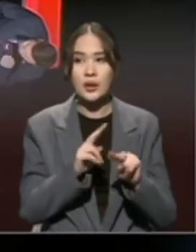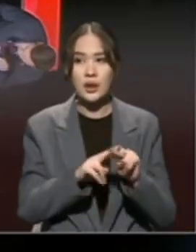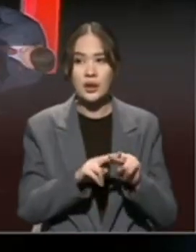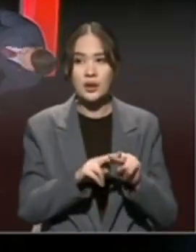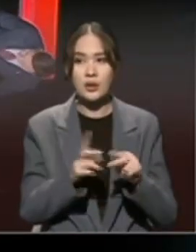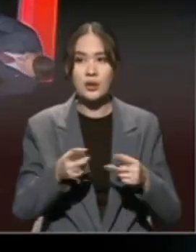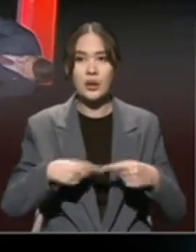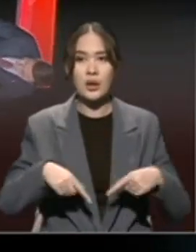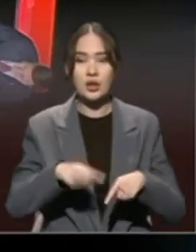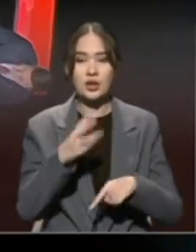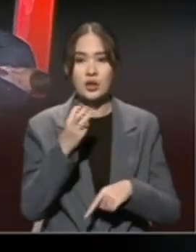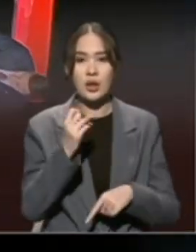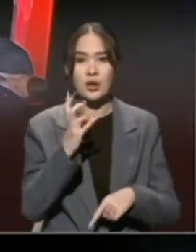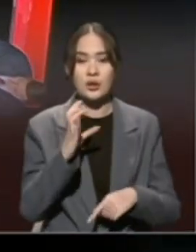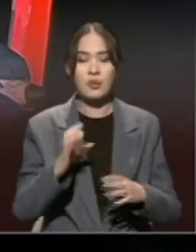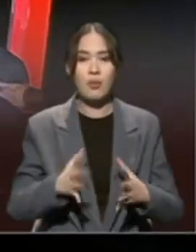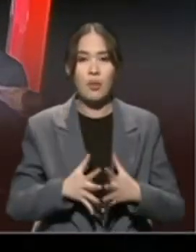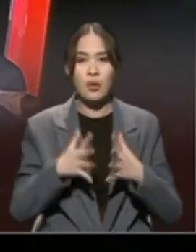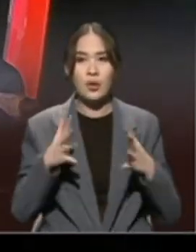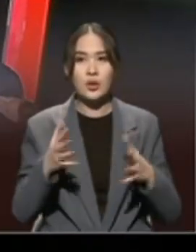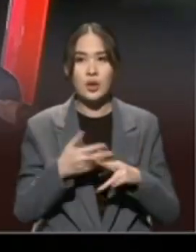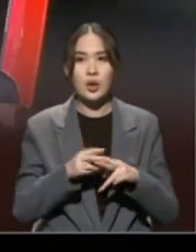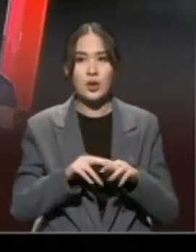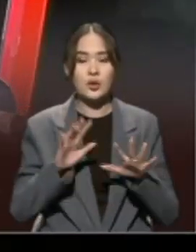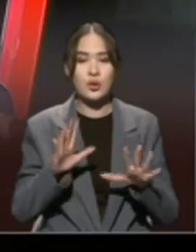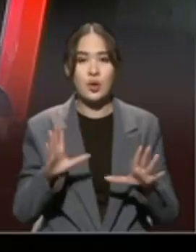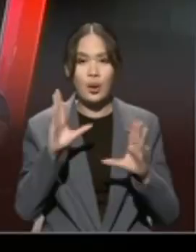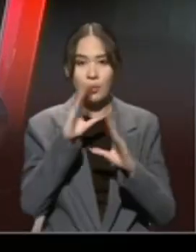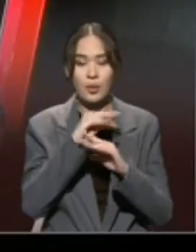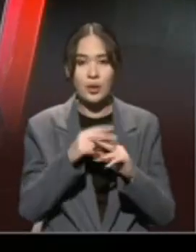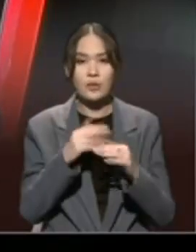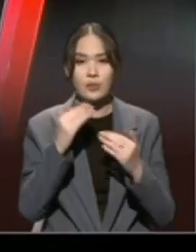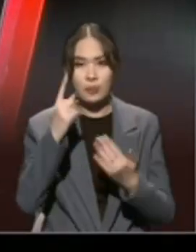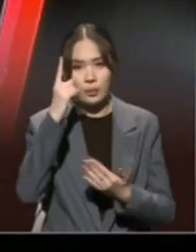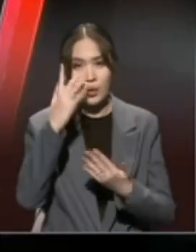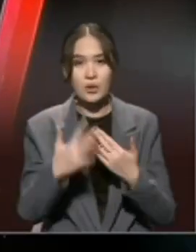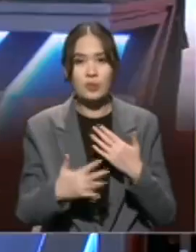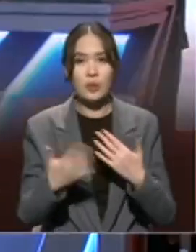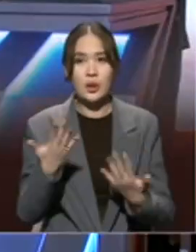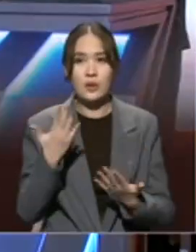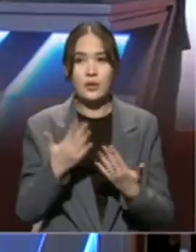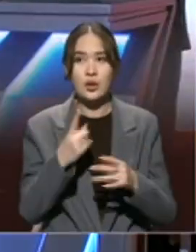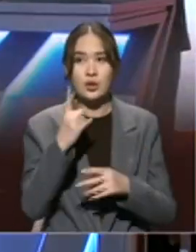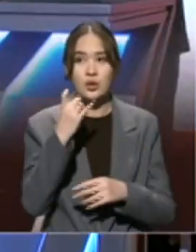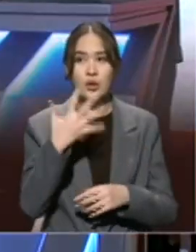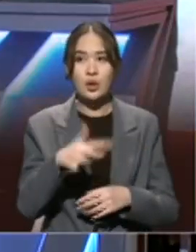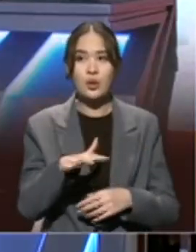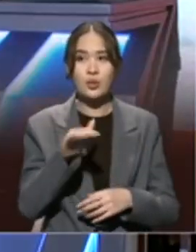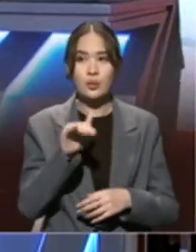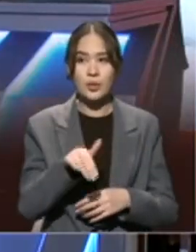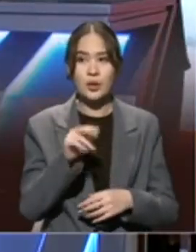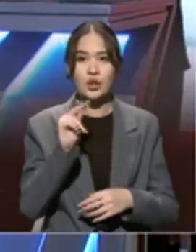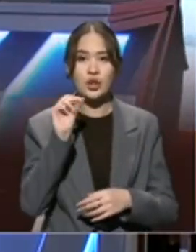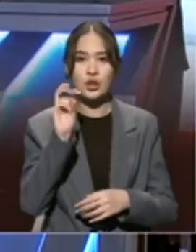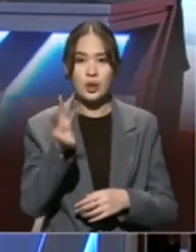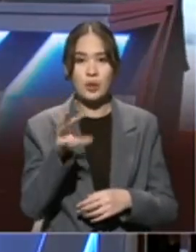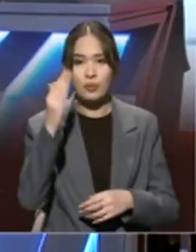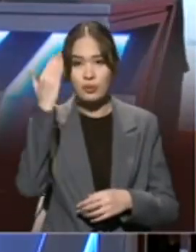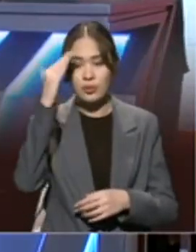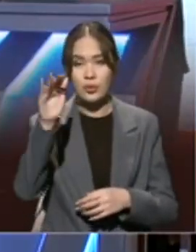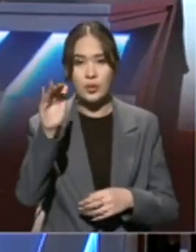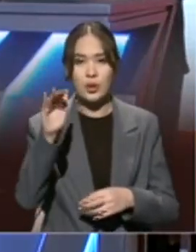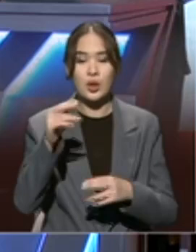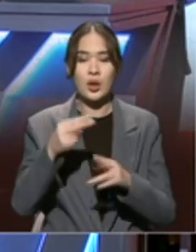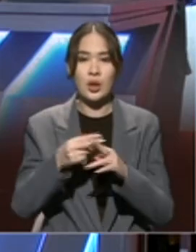несі сұраныс көбейгені сол ғана. Бұл жерде түсініп отырсыз ғой, 150 мың мен біреудің үйіне төлегенімше өзімнің